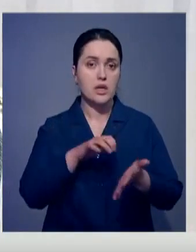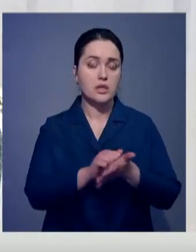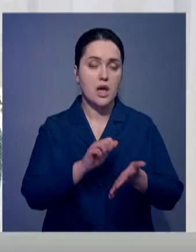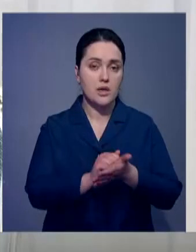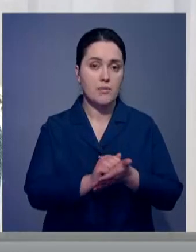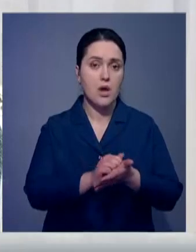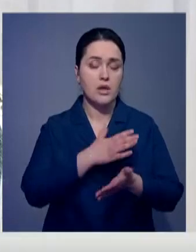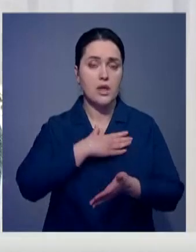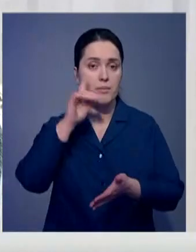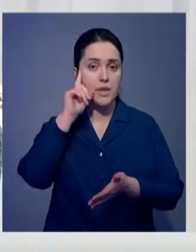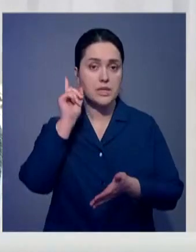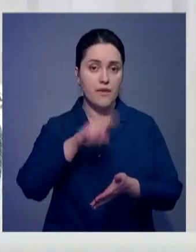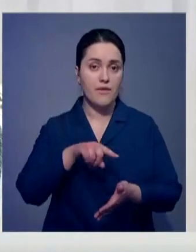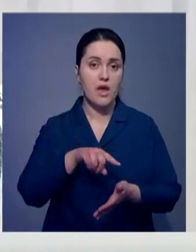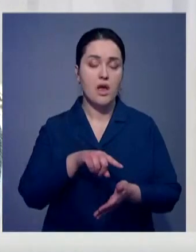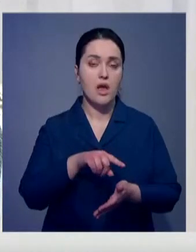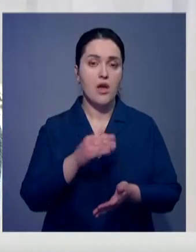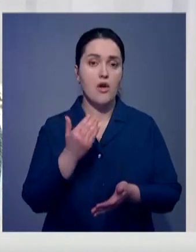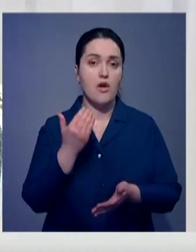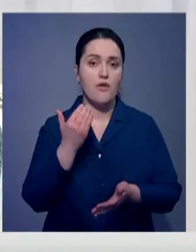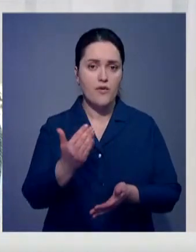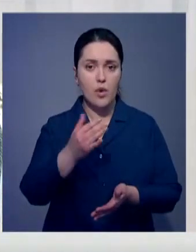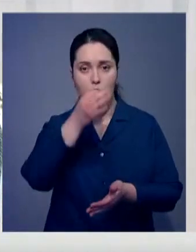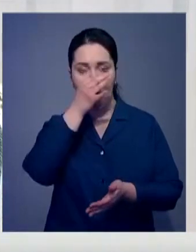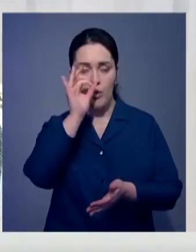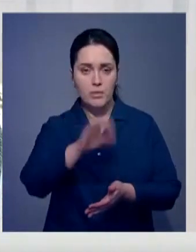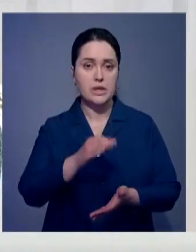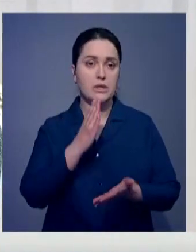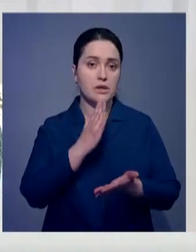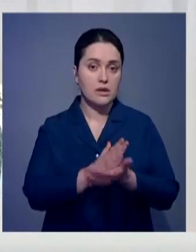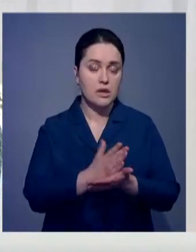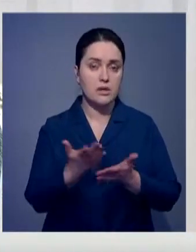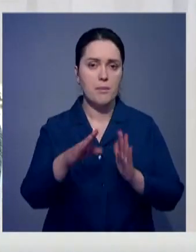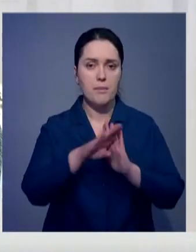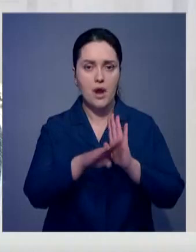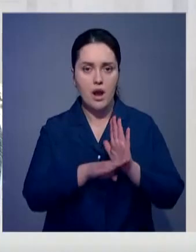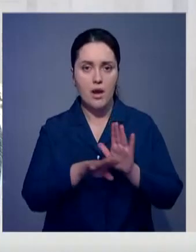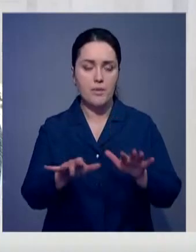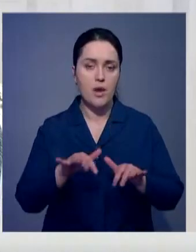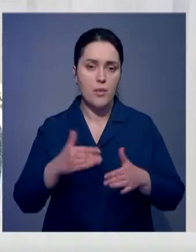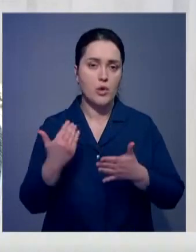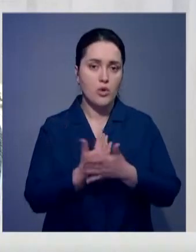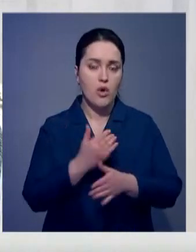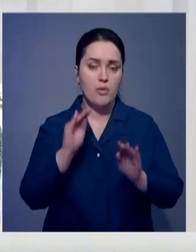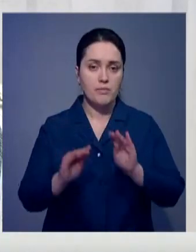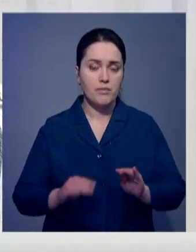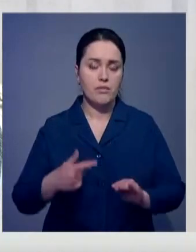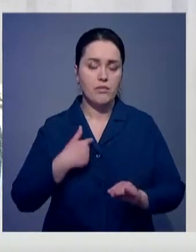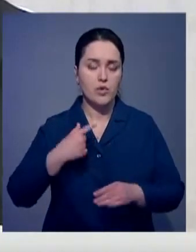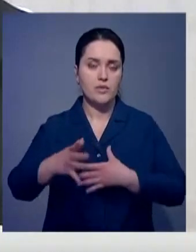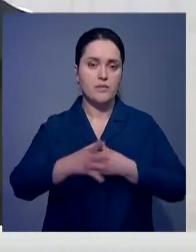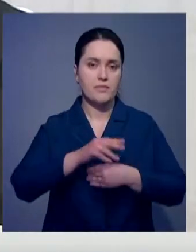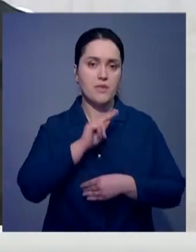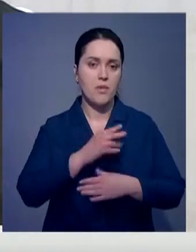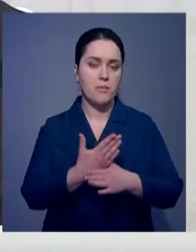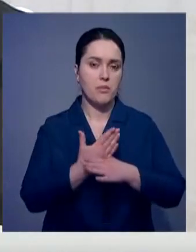что именно в этой области у вас очень обширный опыт, поэтому рассчитываем на сотрудничество и в этой